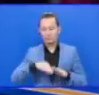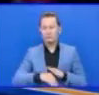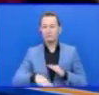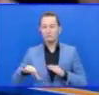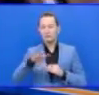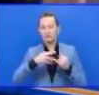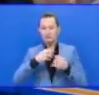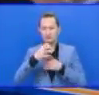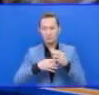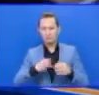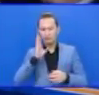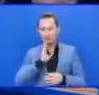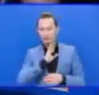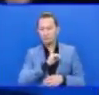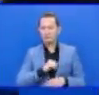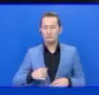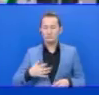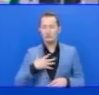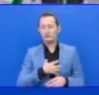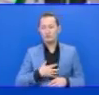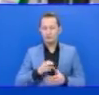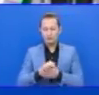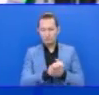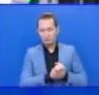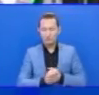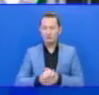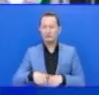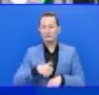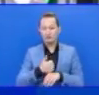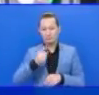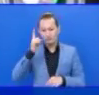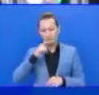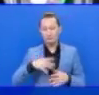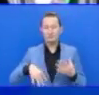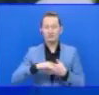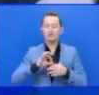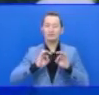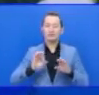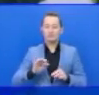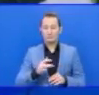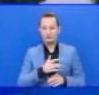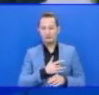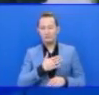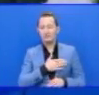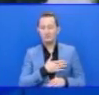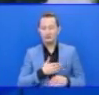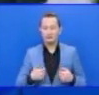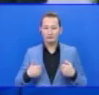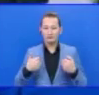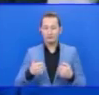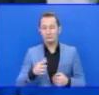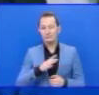Бүкіл елдің анасы ретінде береке бірлікті бекем етуге күш салады дейді. Өзінің жүрек жарды тілегін жеткізген